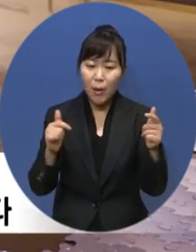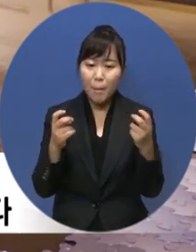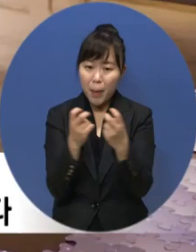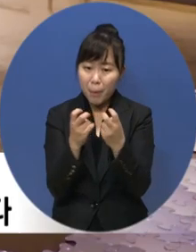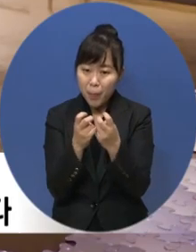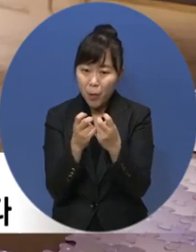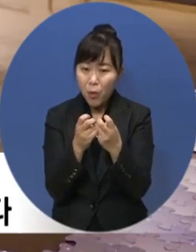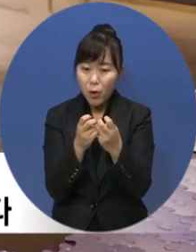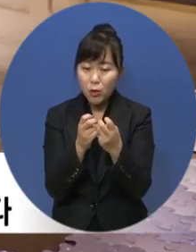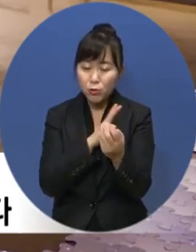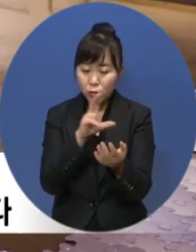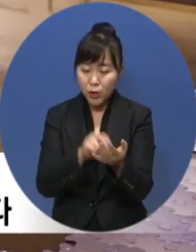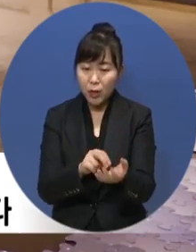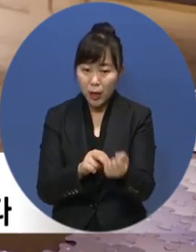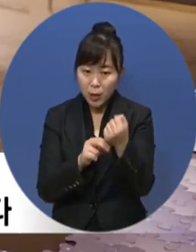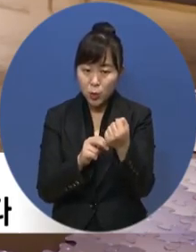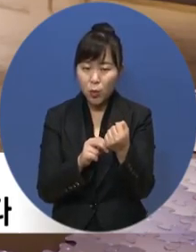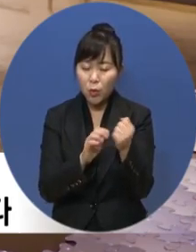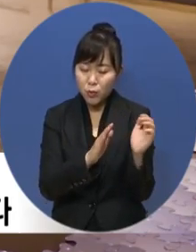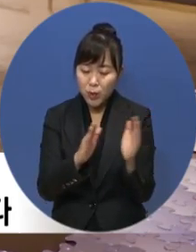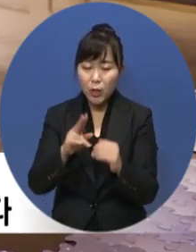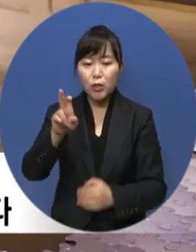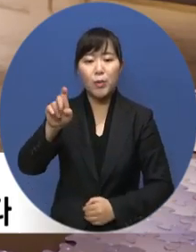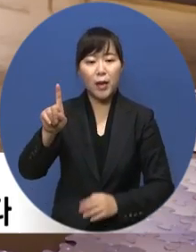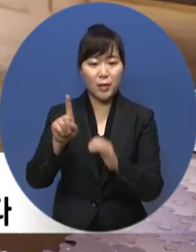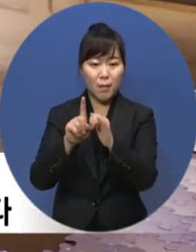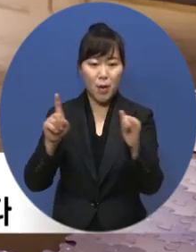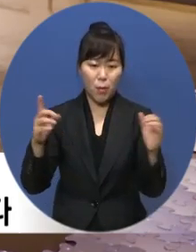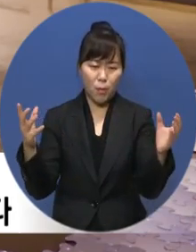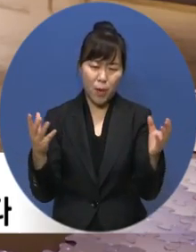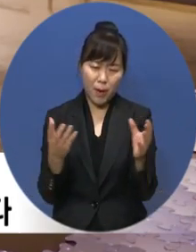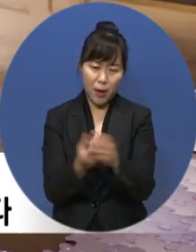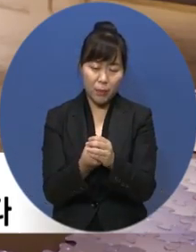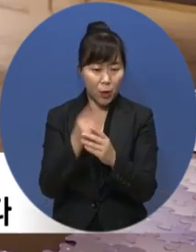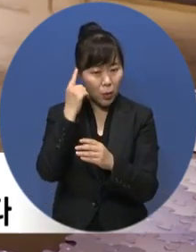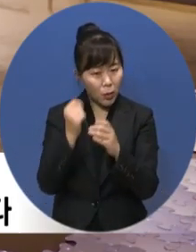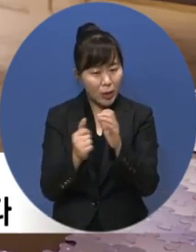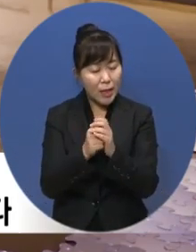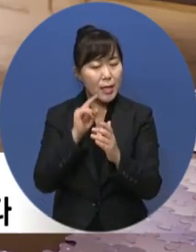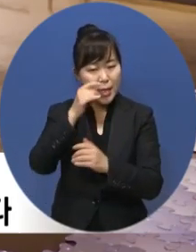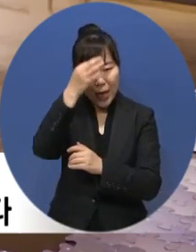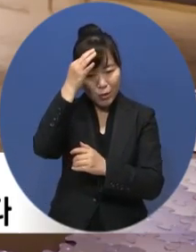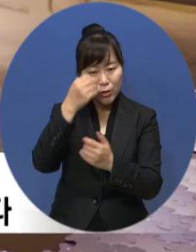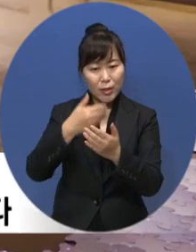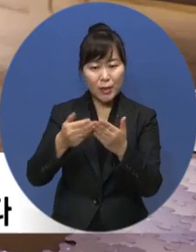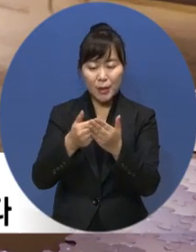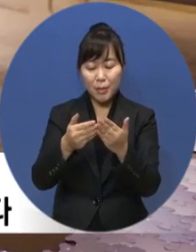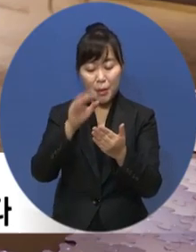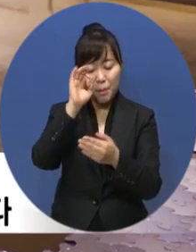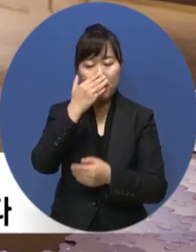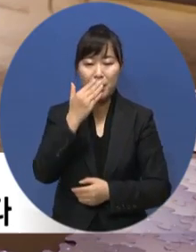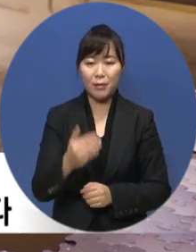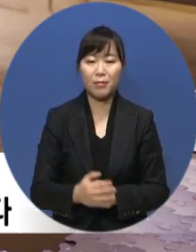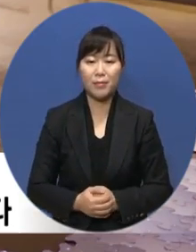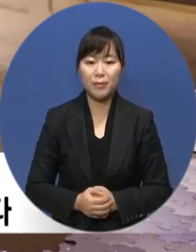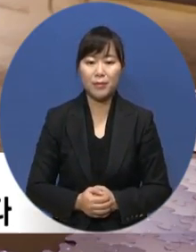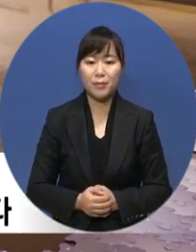기법과 소재를 시도해서 21명 작가가 완성한 독창적인 예술 작품을 만날 수 있는